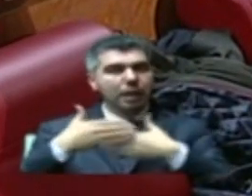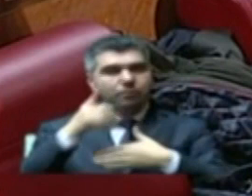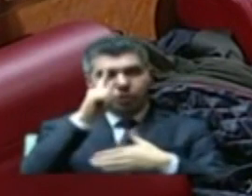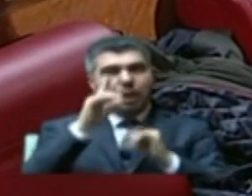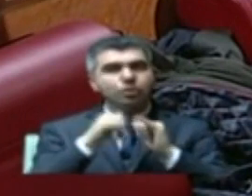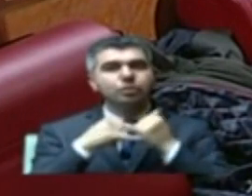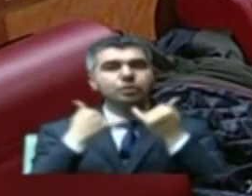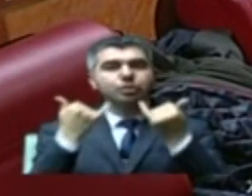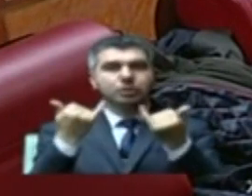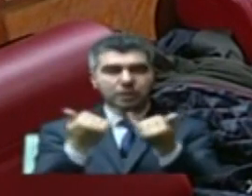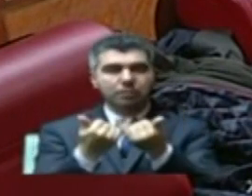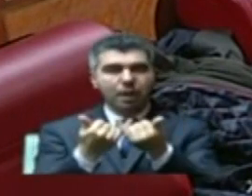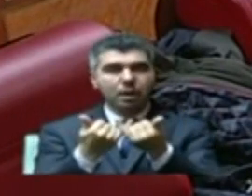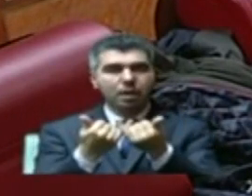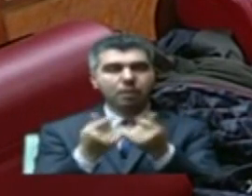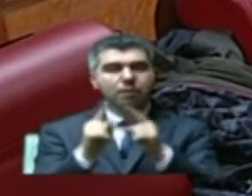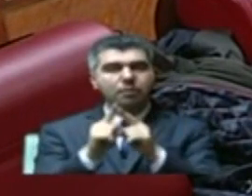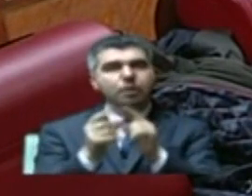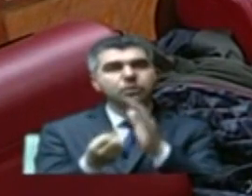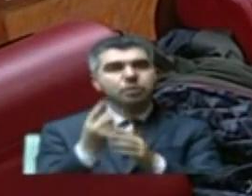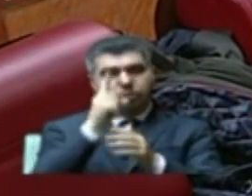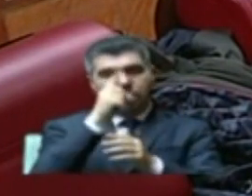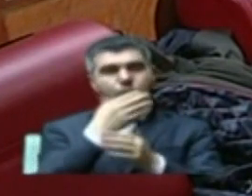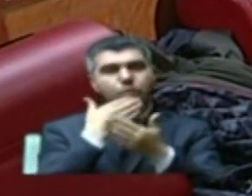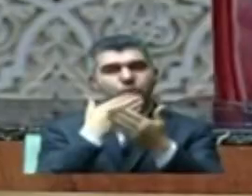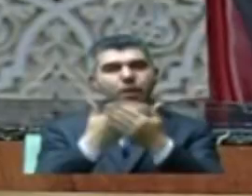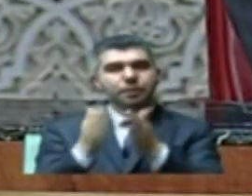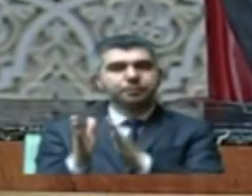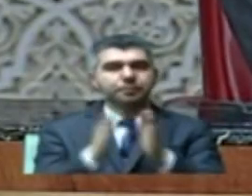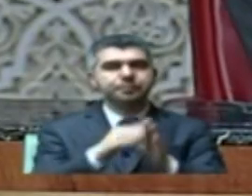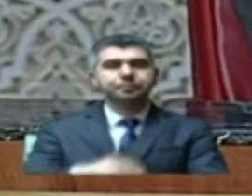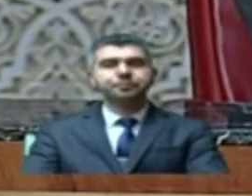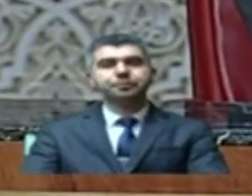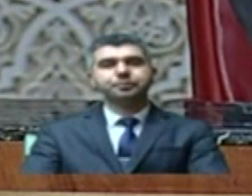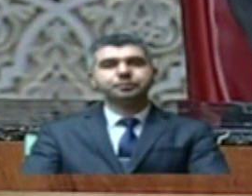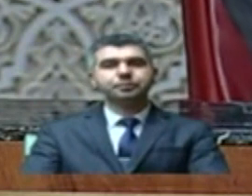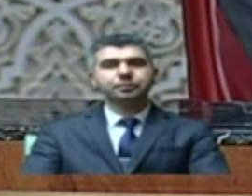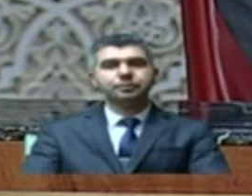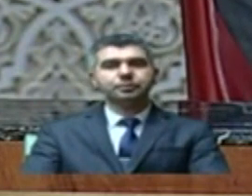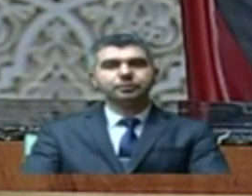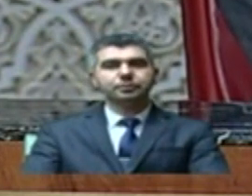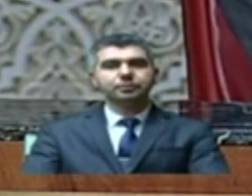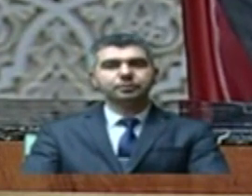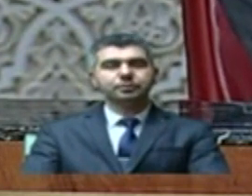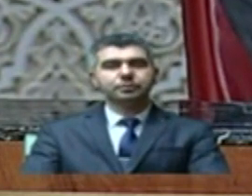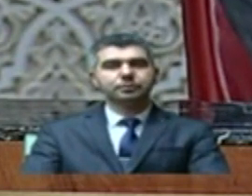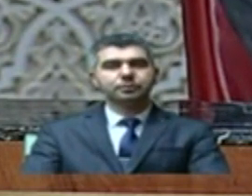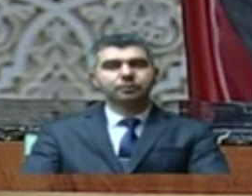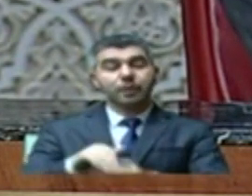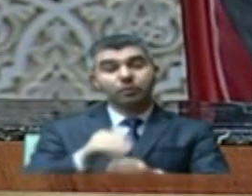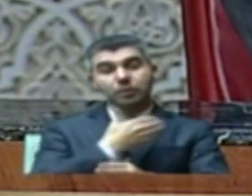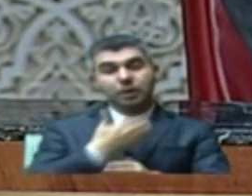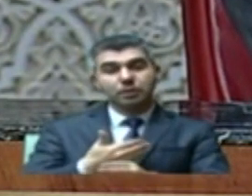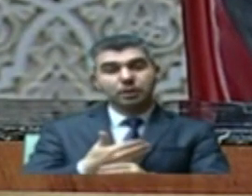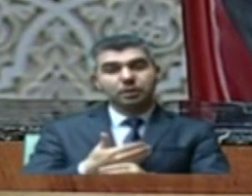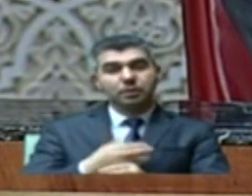الدورة ديال المجلس الأعلى للوظيفة العمومية. وشكرا سيد المستشار. شكرا سيد الوزير المنتدب، لكم الكلمة سيد المستشار في إطار